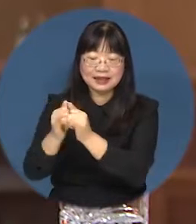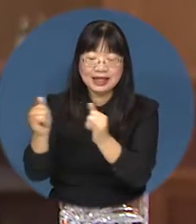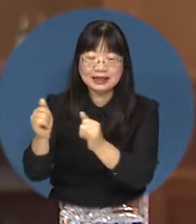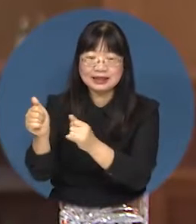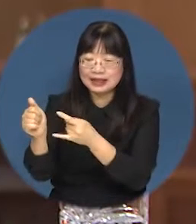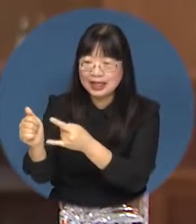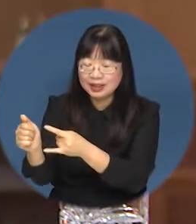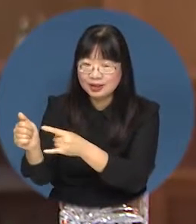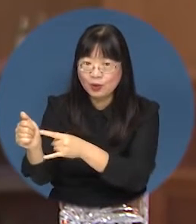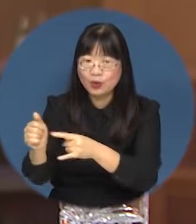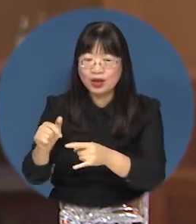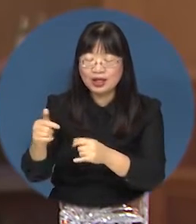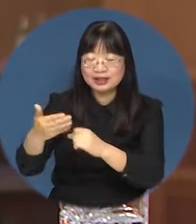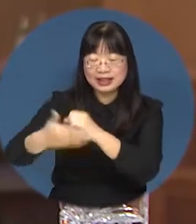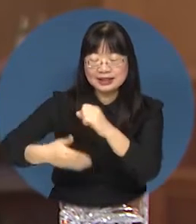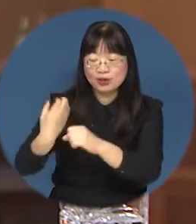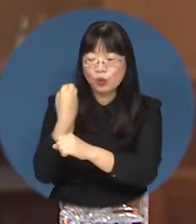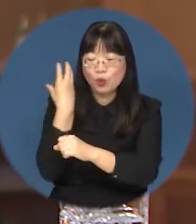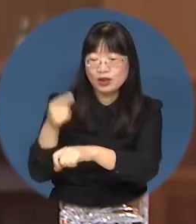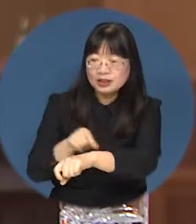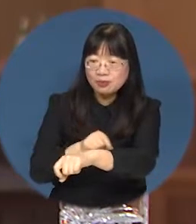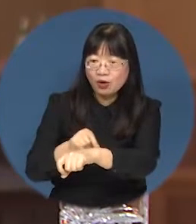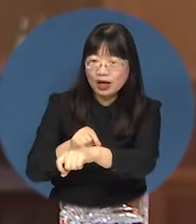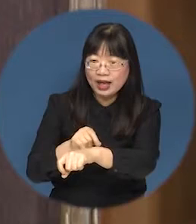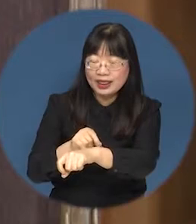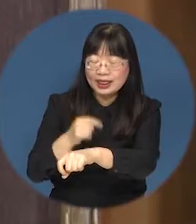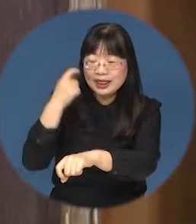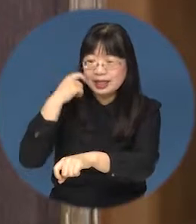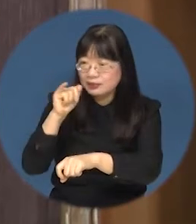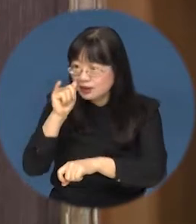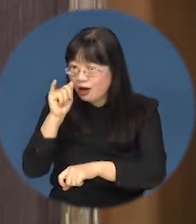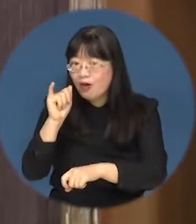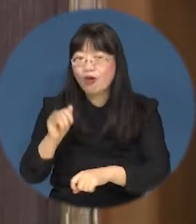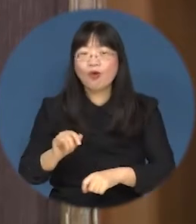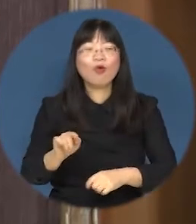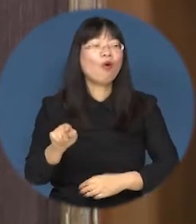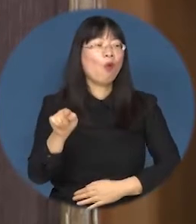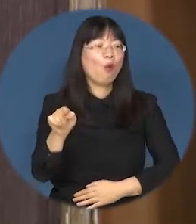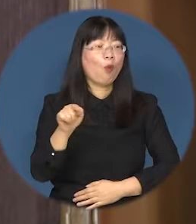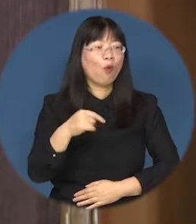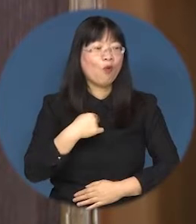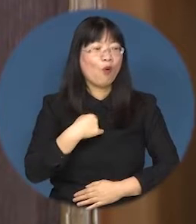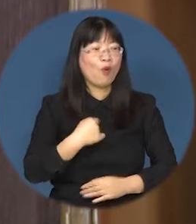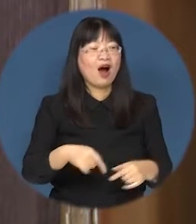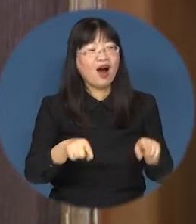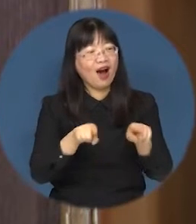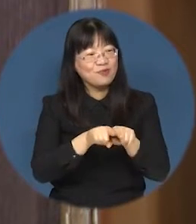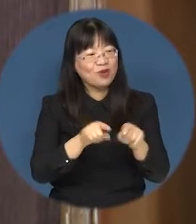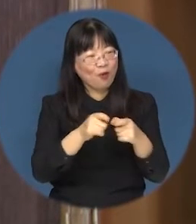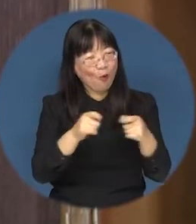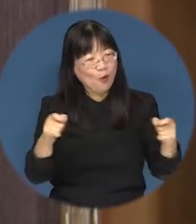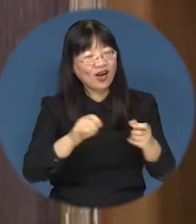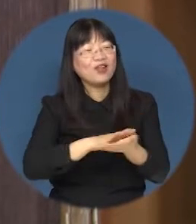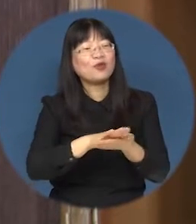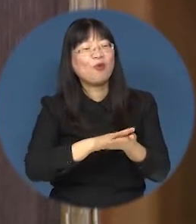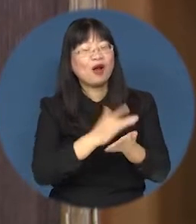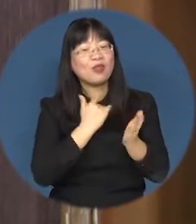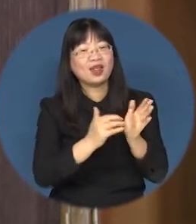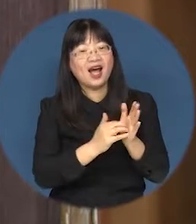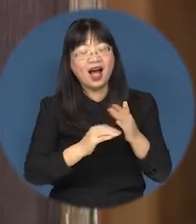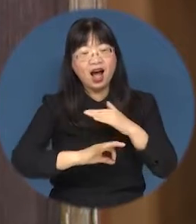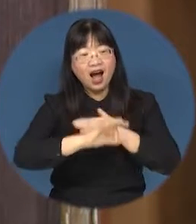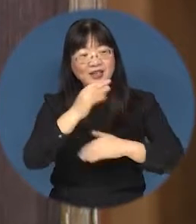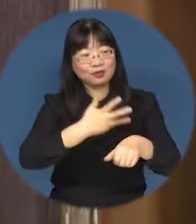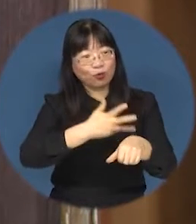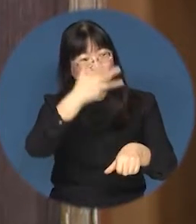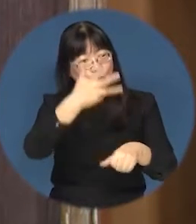사진의 고래가 좀 특별합니까? 아 걔는 저하고 아주 오랜 시간을 같이 놀았어요. 왜냐하면 아침에